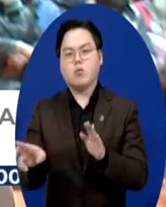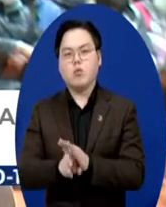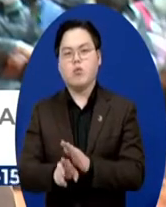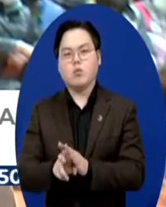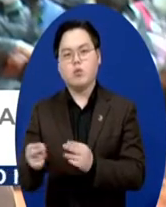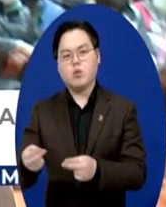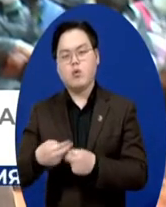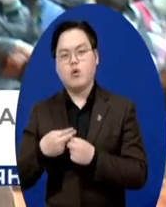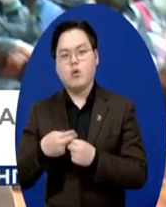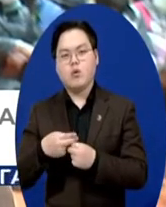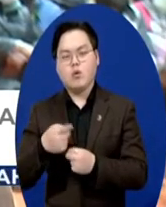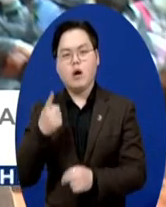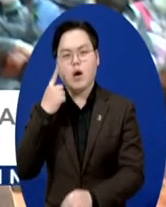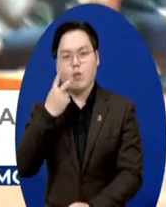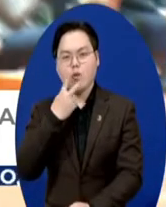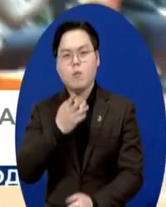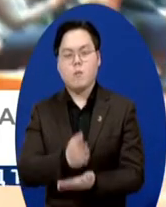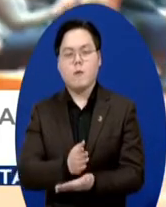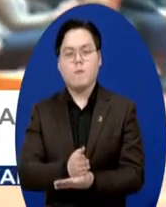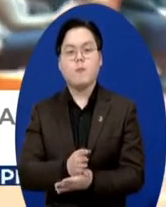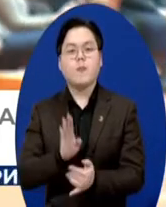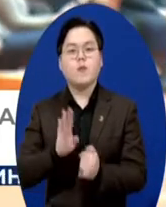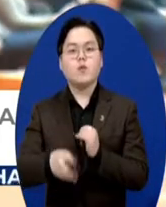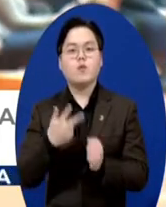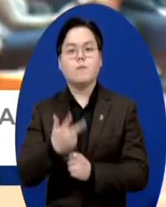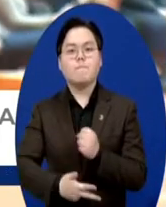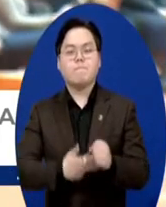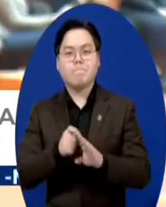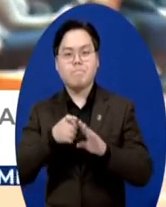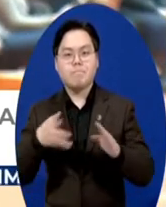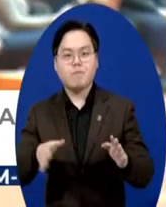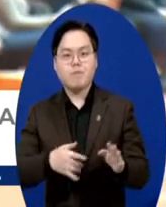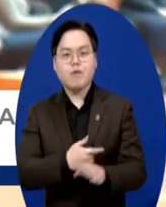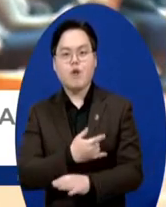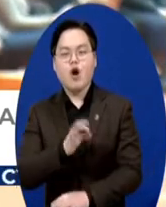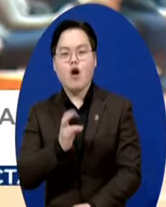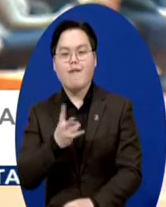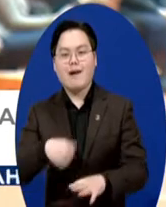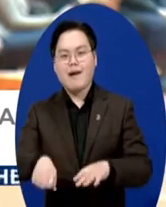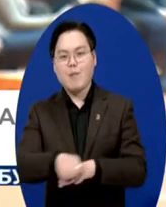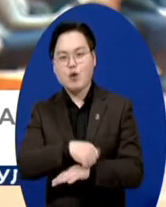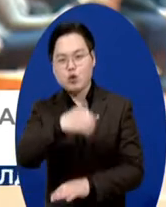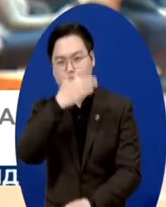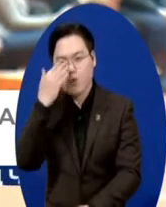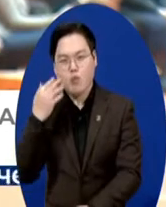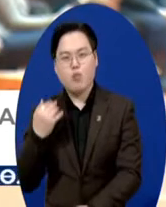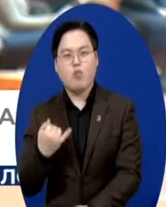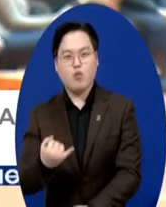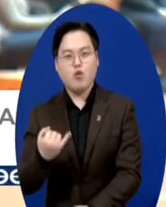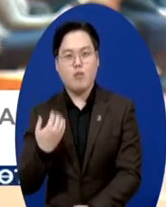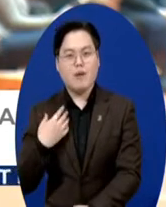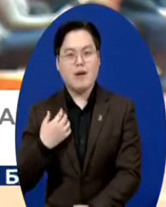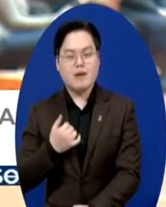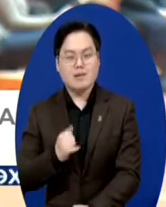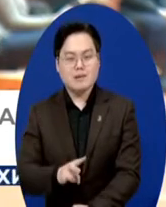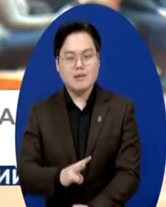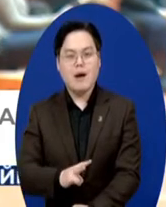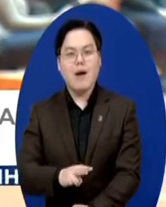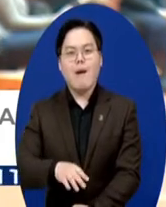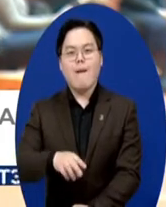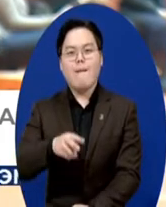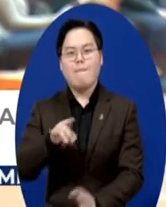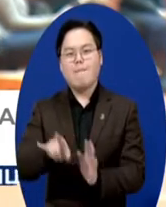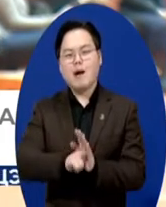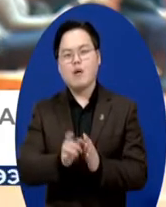боломж нь хүртэх юм аа гэж үзэж байгаа юм. Сүүлийн уран жил манай Өвөрхангай аймаг зунслаг нэлээ муу байсан тоолоотойгоор малын